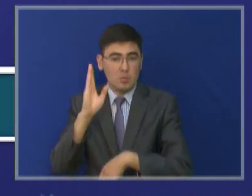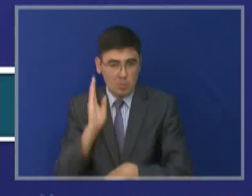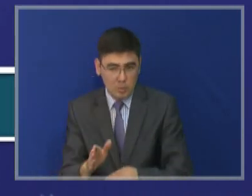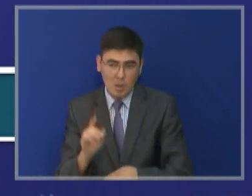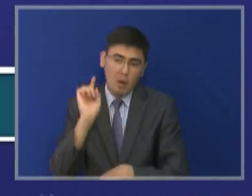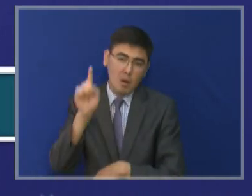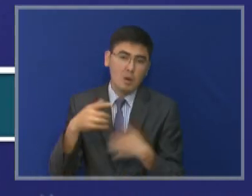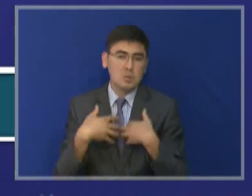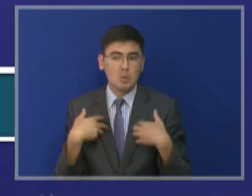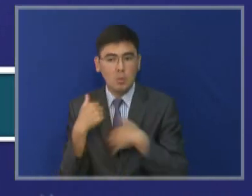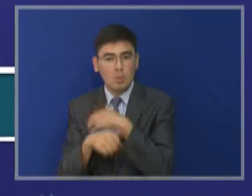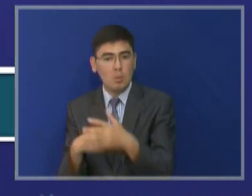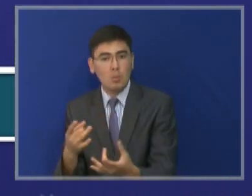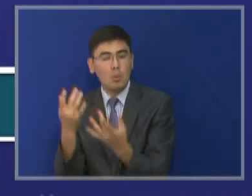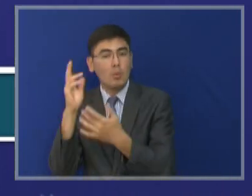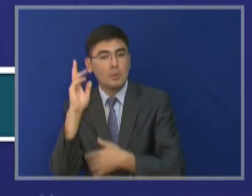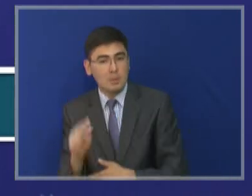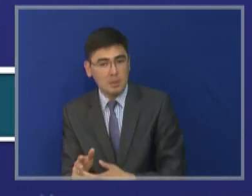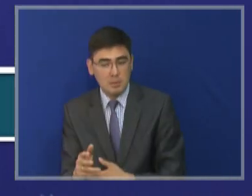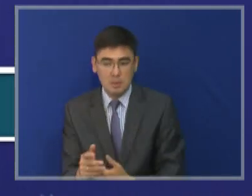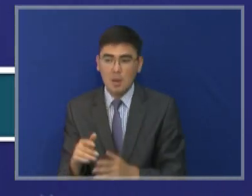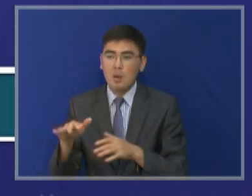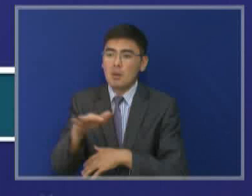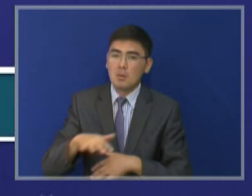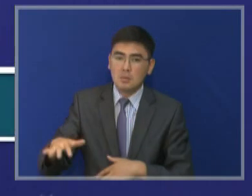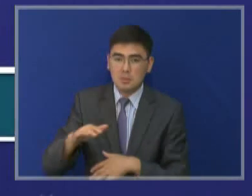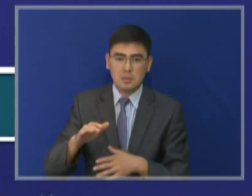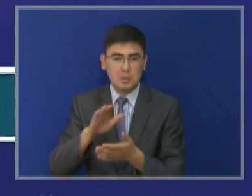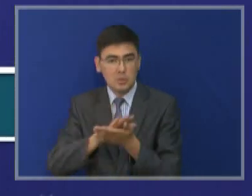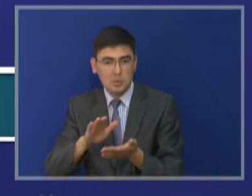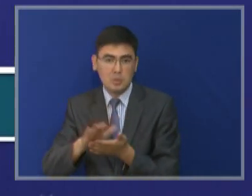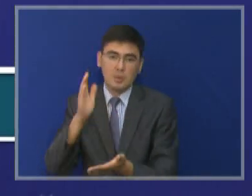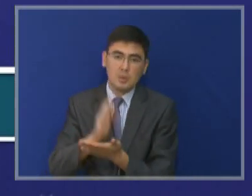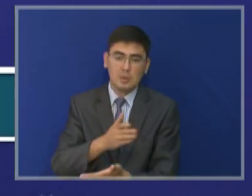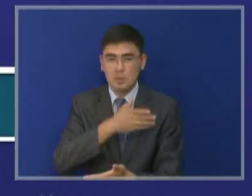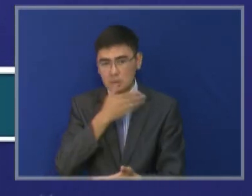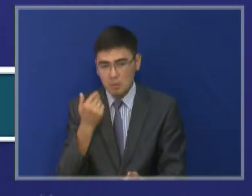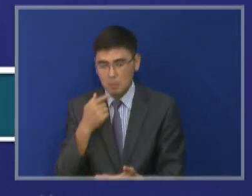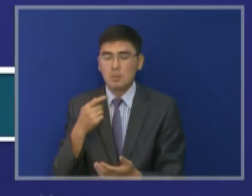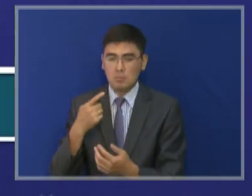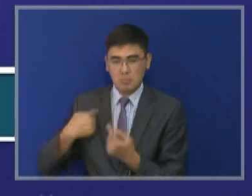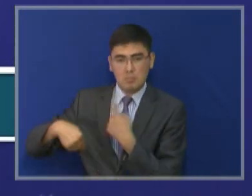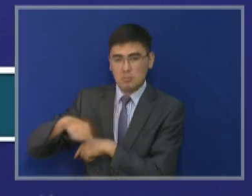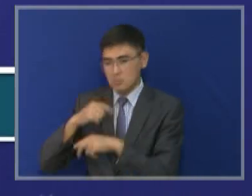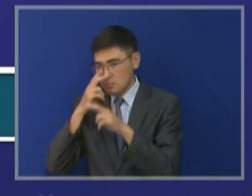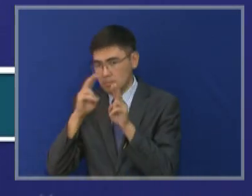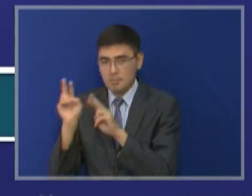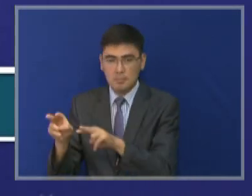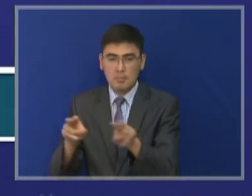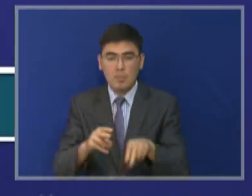құрбан айт малдарын қалай шалынатын, яғни және площадкалар, алаңдарын қандай санитарлық жағдайларда болатын барлығын бақылаймыз.